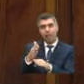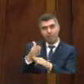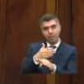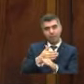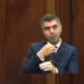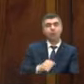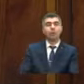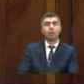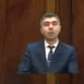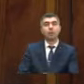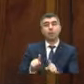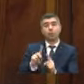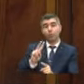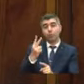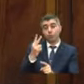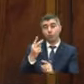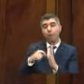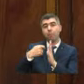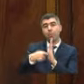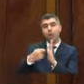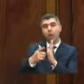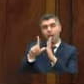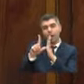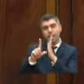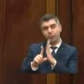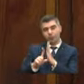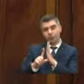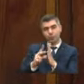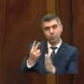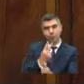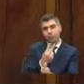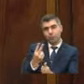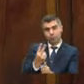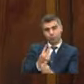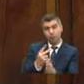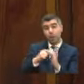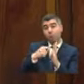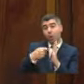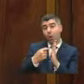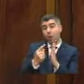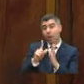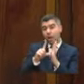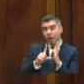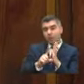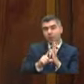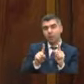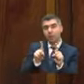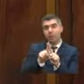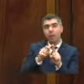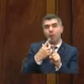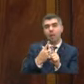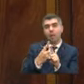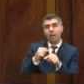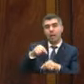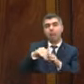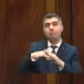نشير هنا لقانونين، مشروعين قانونين خاصين. مشروع القانون المتعلق بميثاق المرافق العمومية اللي عندكم في مجلس